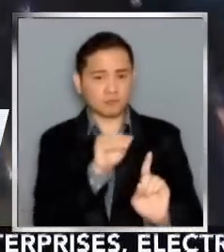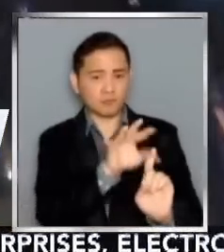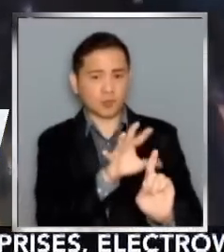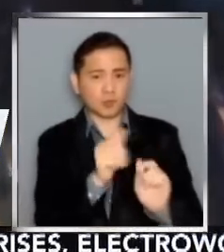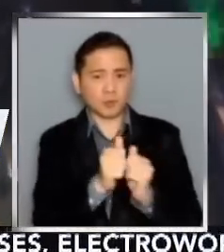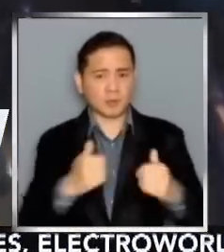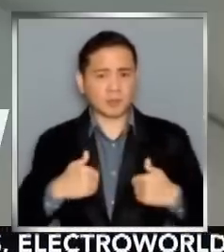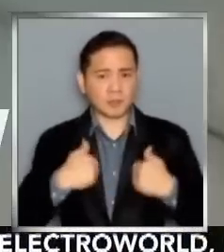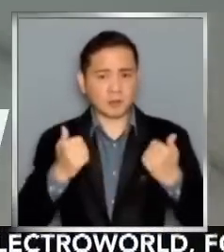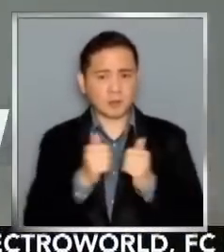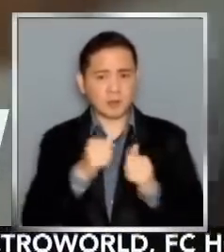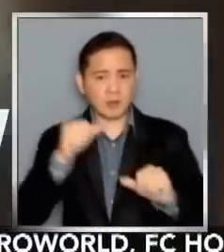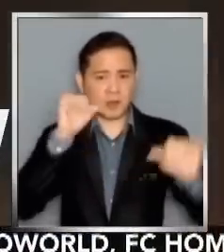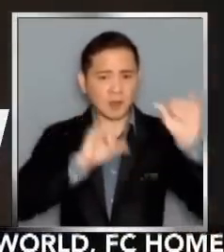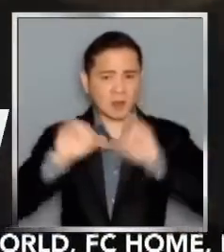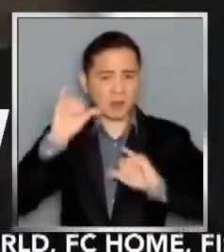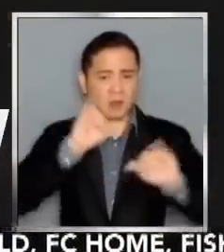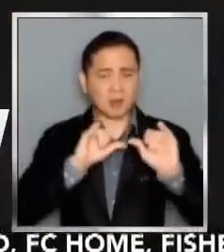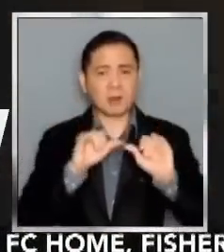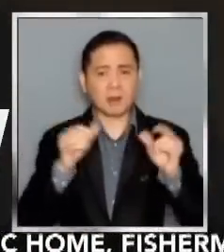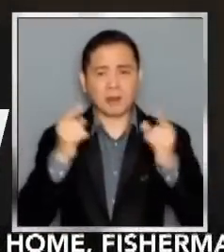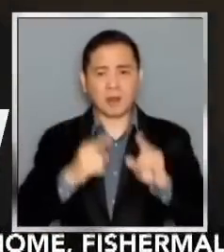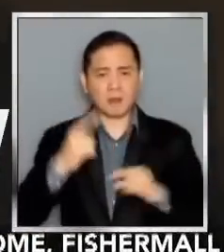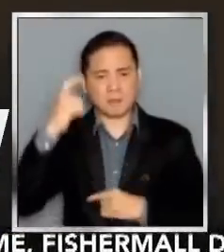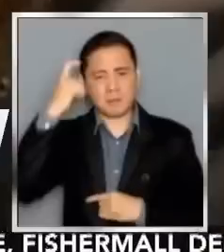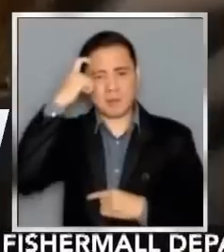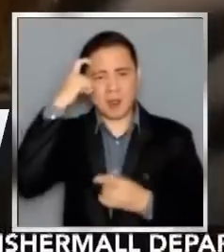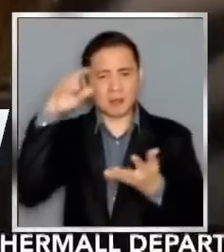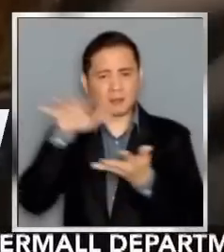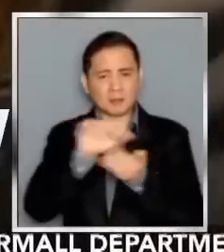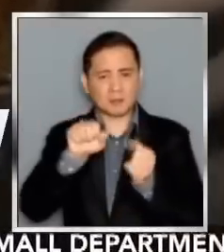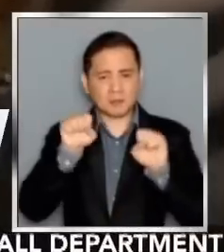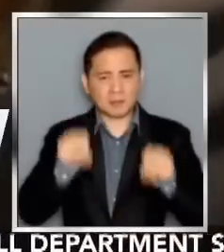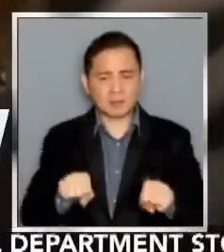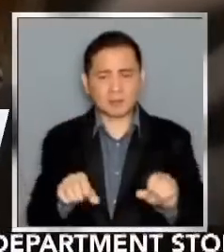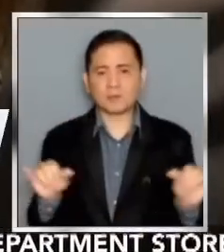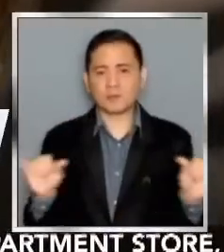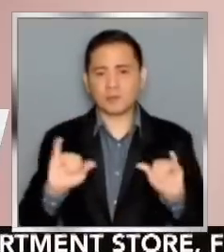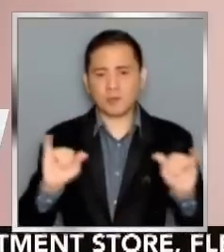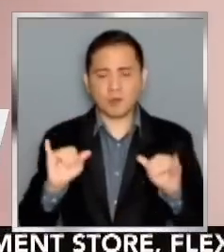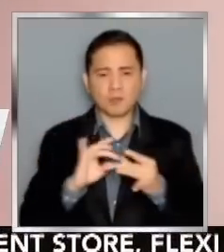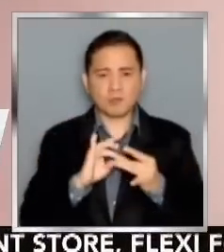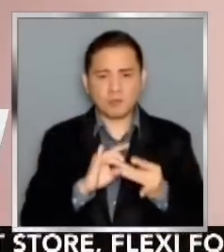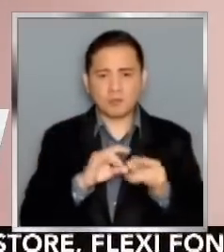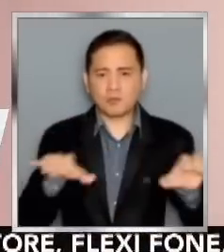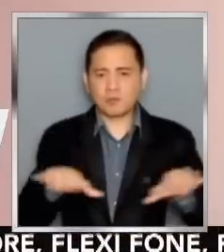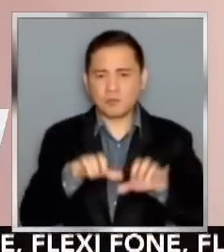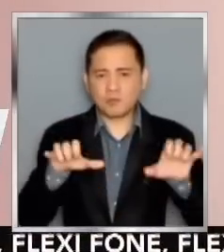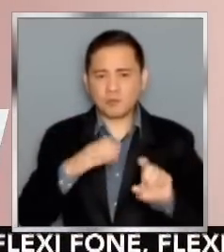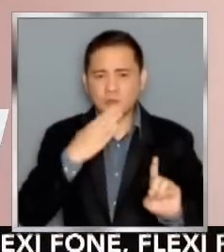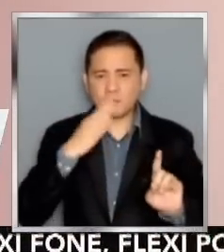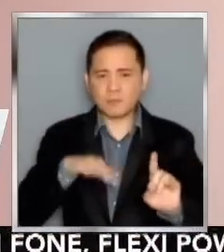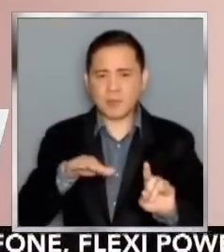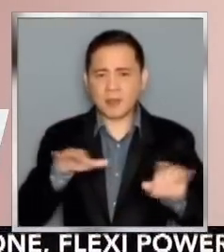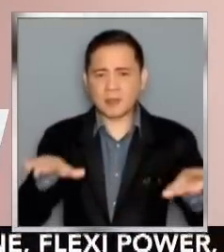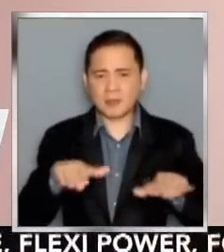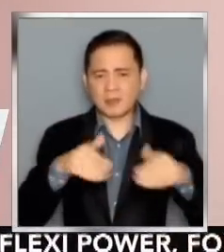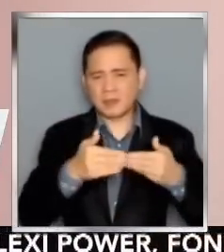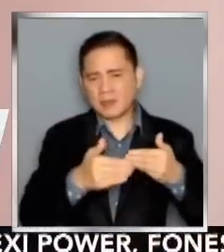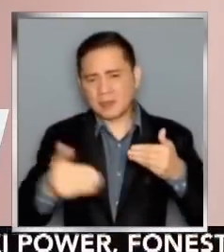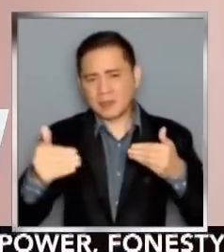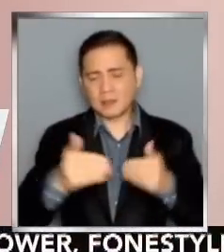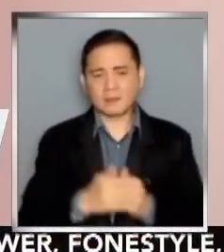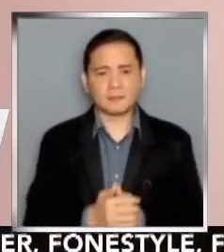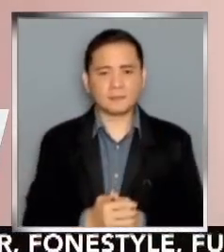maaaring magdulot ng di maayos na brain development at kadikit ng risky behavior. So ngayon pa lang dapat mamulat ang mga kabataan dito sa